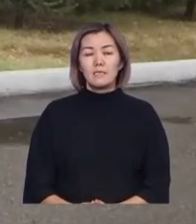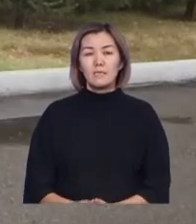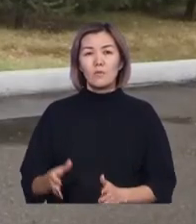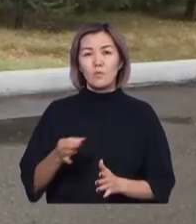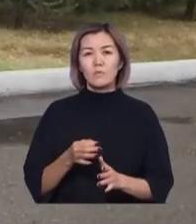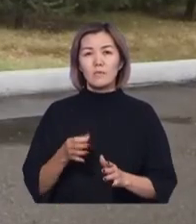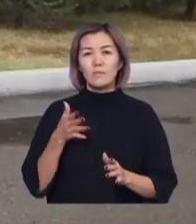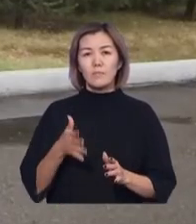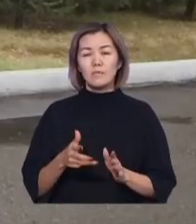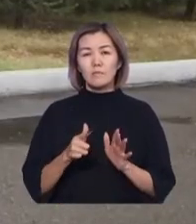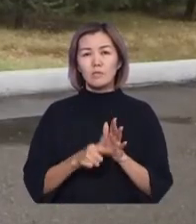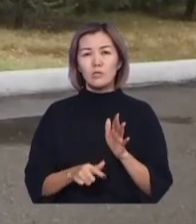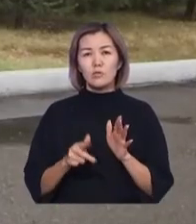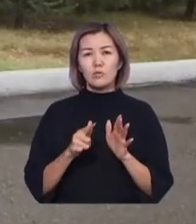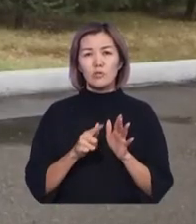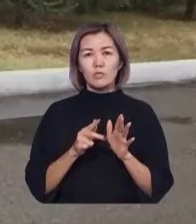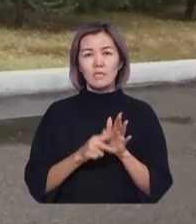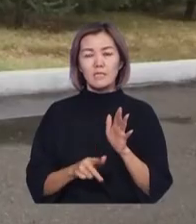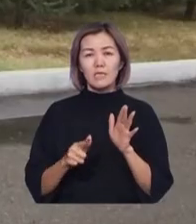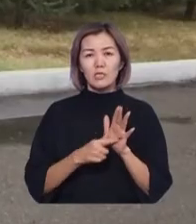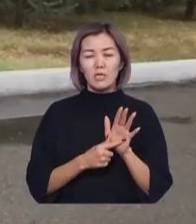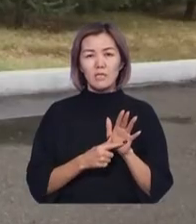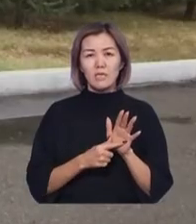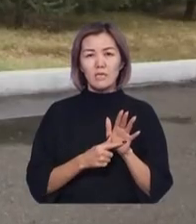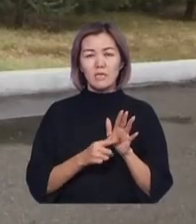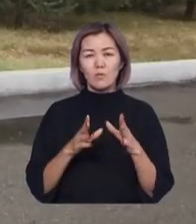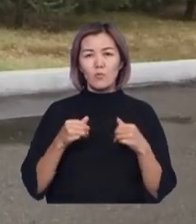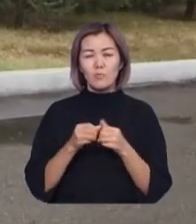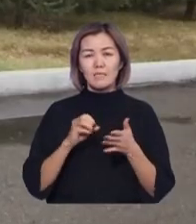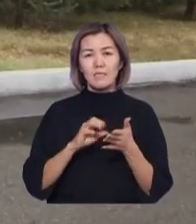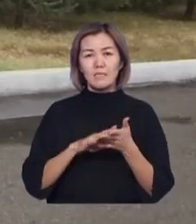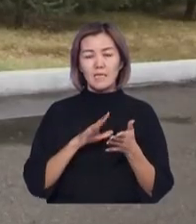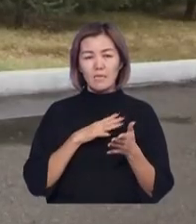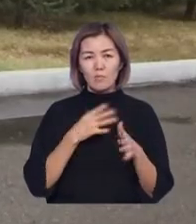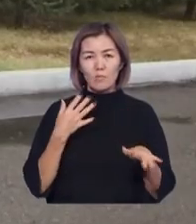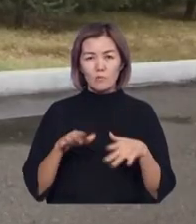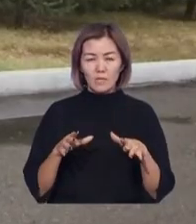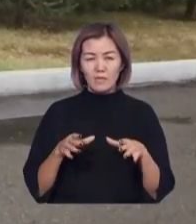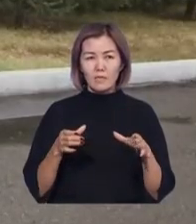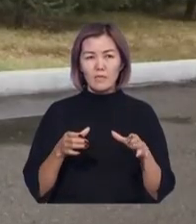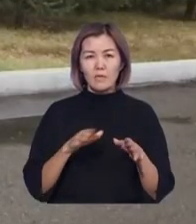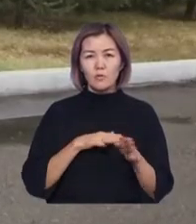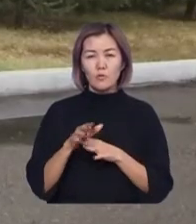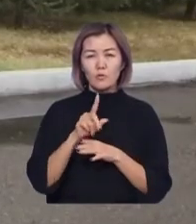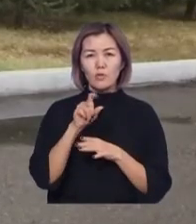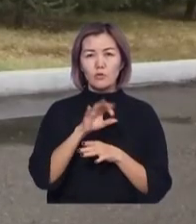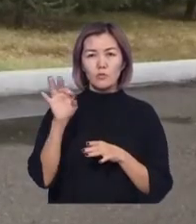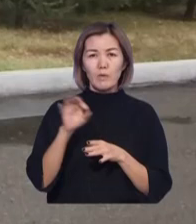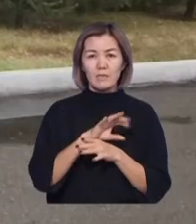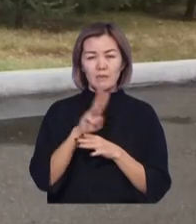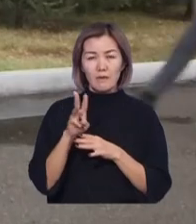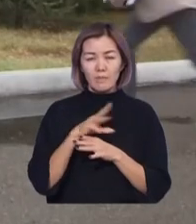облысымызда 5787 әлеуметтік осал топтағы отбасылар тіркелген болатын. Сол отбасылар толықтай 100%